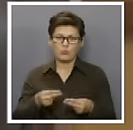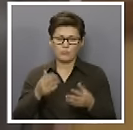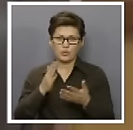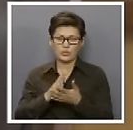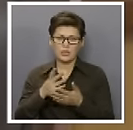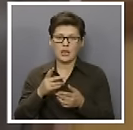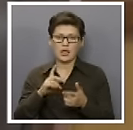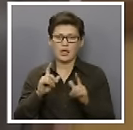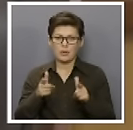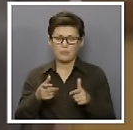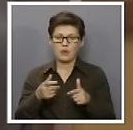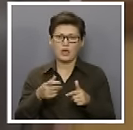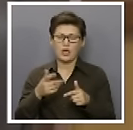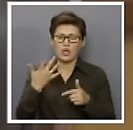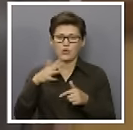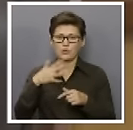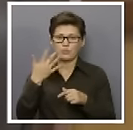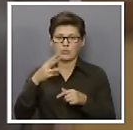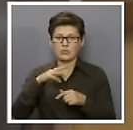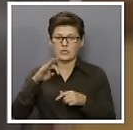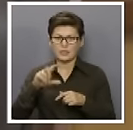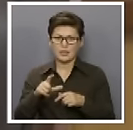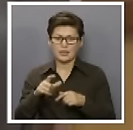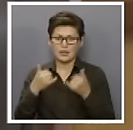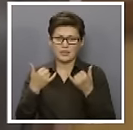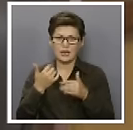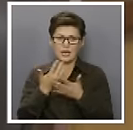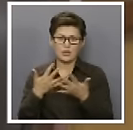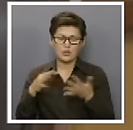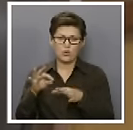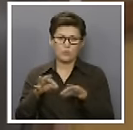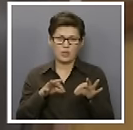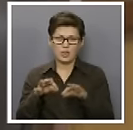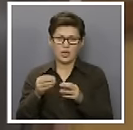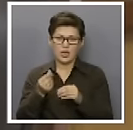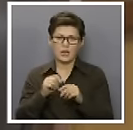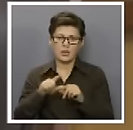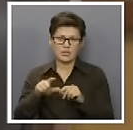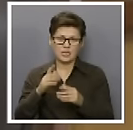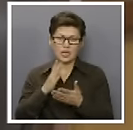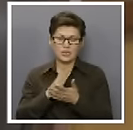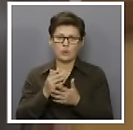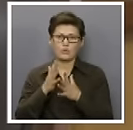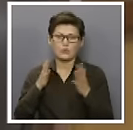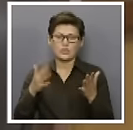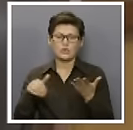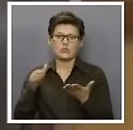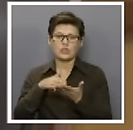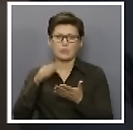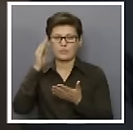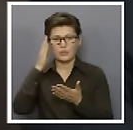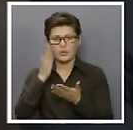Сол бойынша бүгін 55 миллиард теңгеге әртүрлі жобалар қаржыландырылды. Ол үлкен нәтиже деп